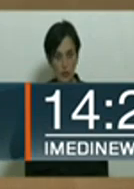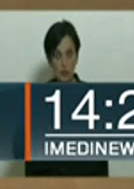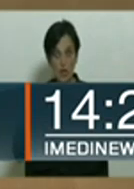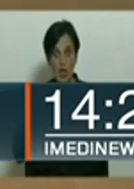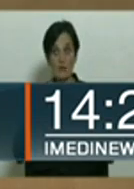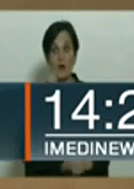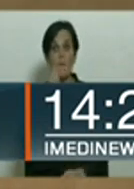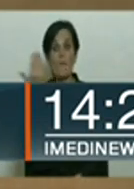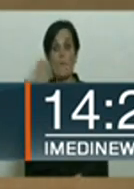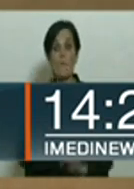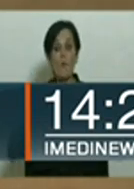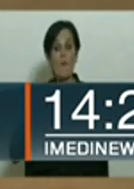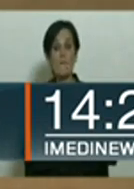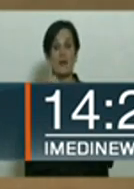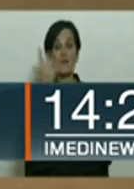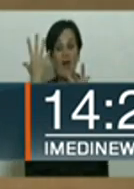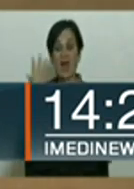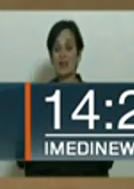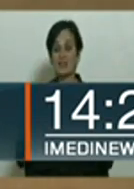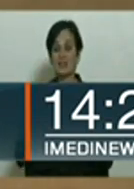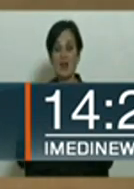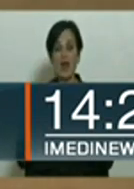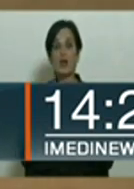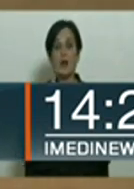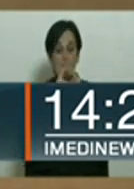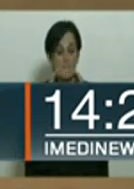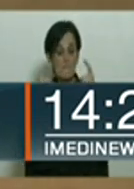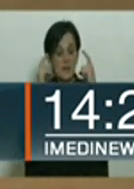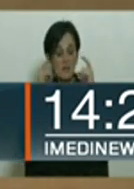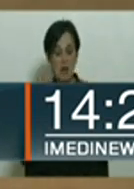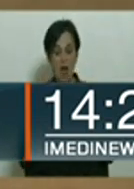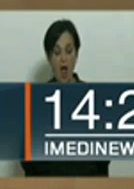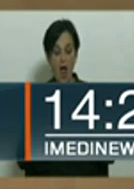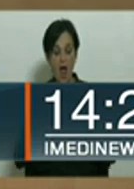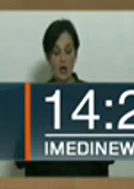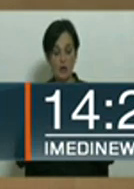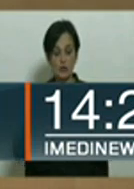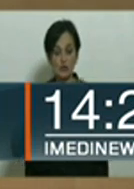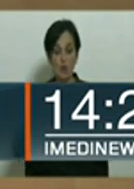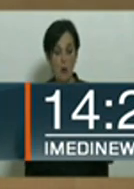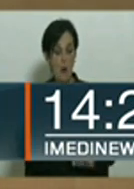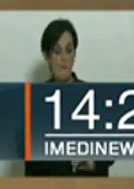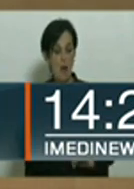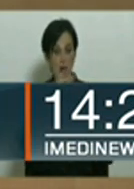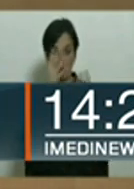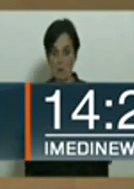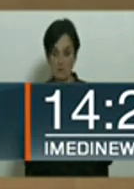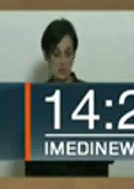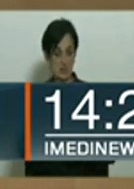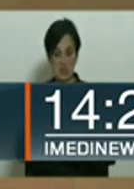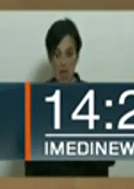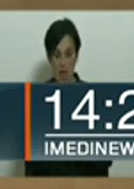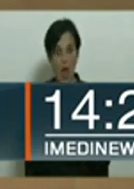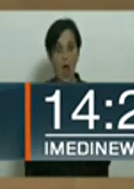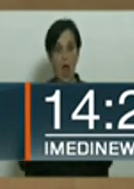მომხსენებელი, რომელიც პირველ დღეს გვეუბნებოდა, რომ არაეთიკური იყო პირბადი საუბარი და პარლამენტის წევრებზე არ ვრცელდებოდა, მესამე დღეს ეხლა